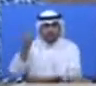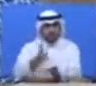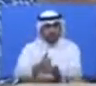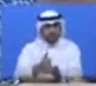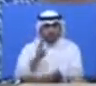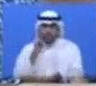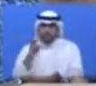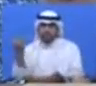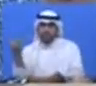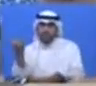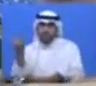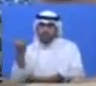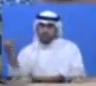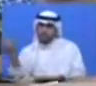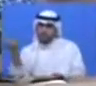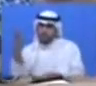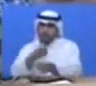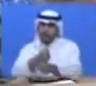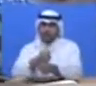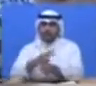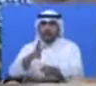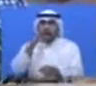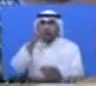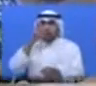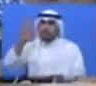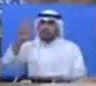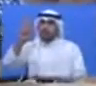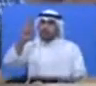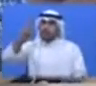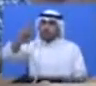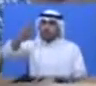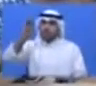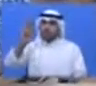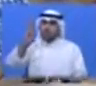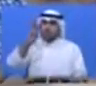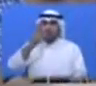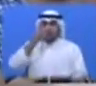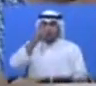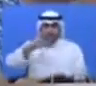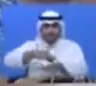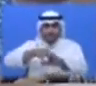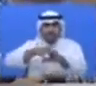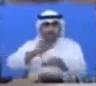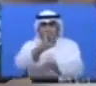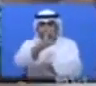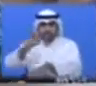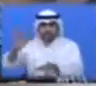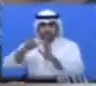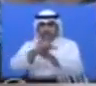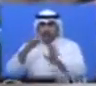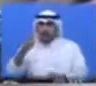اللامادي. التراث بالنسبة لنا هو هوية الوطنية للشعوب، نحافظ عليه من خلال